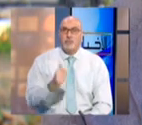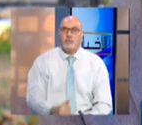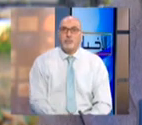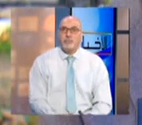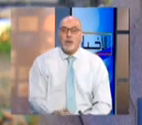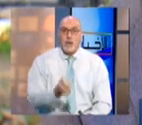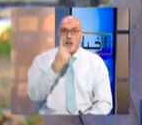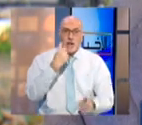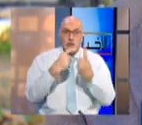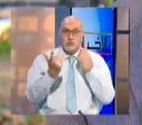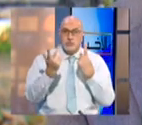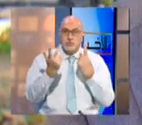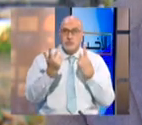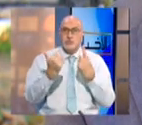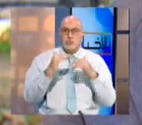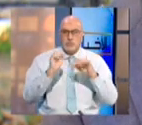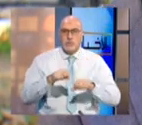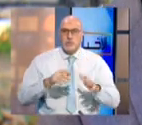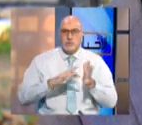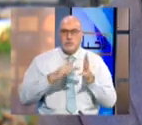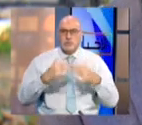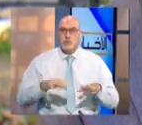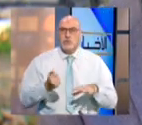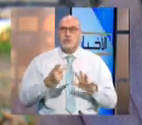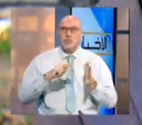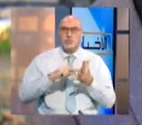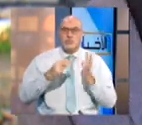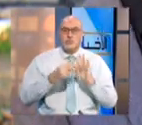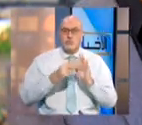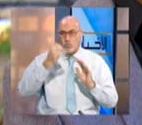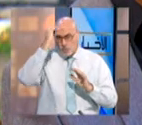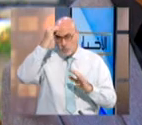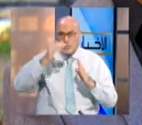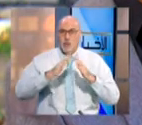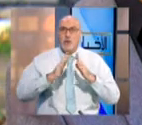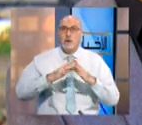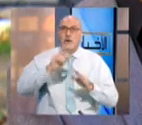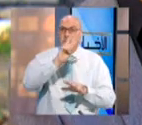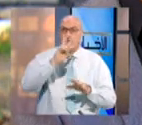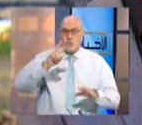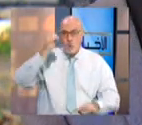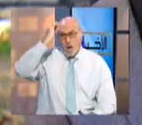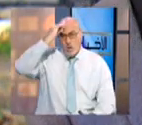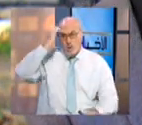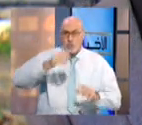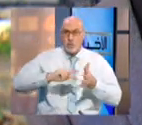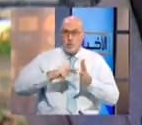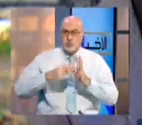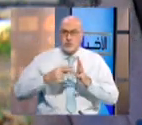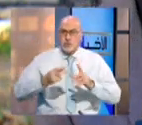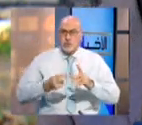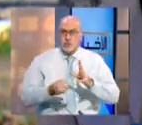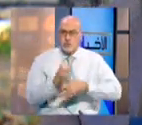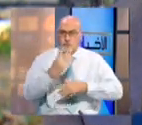كانت قامت بتجسيد العديد من الدراسات العمرانية والمقدرة 22 دراسة تخص مراجعة المخطط التوجيهي